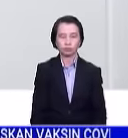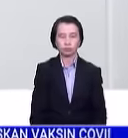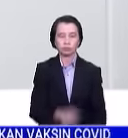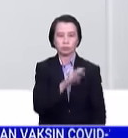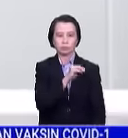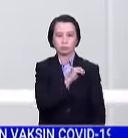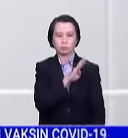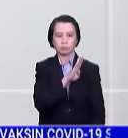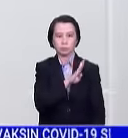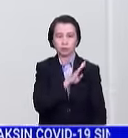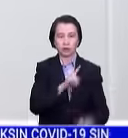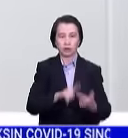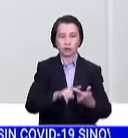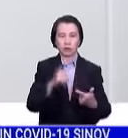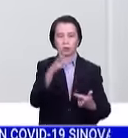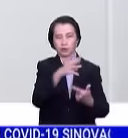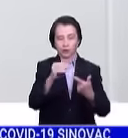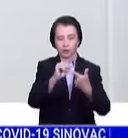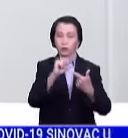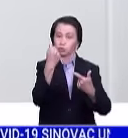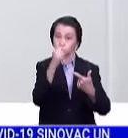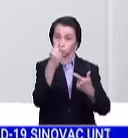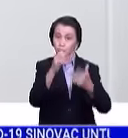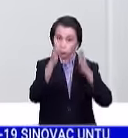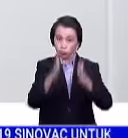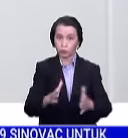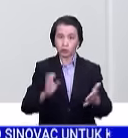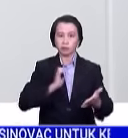Menteri Besar dan 10 orang exco